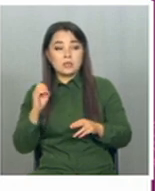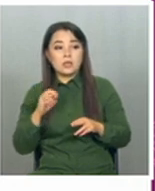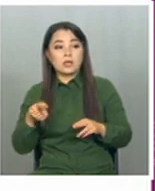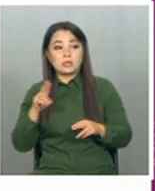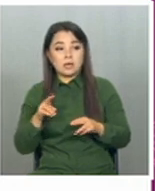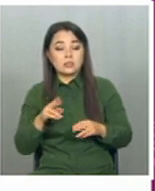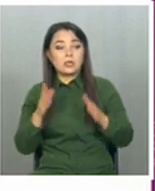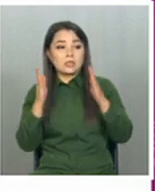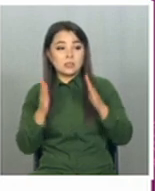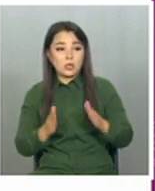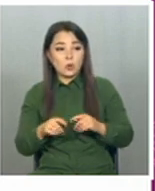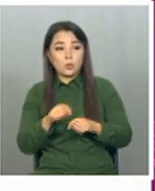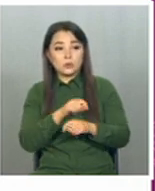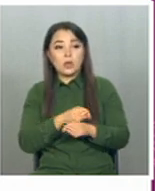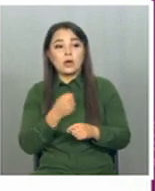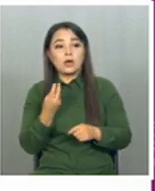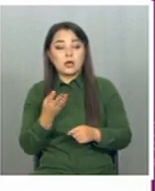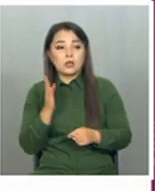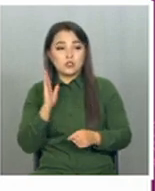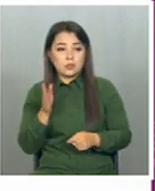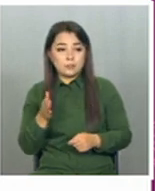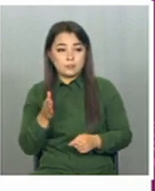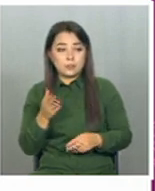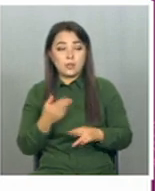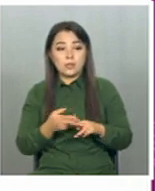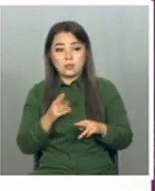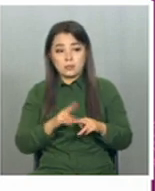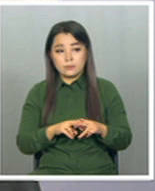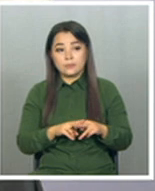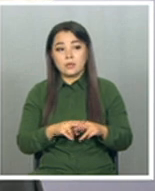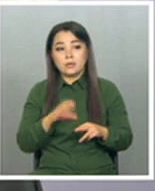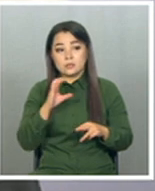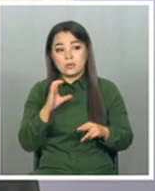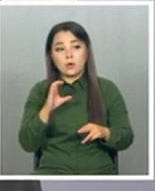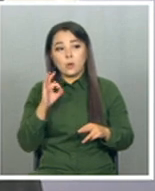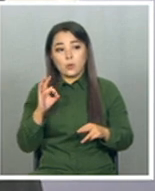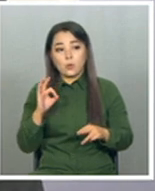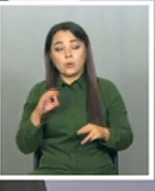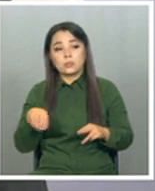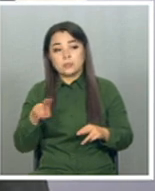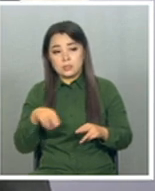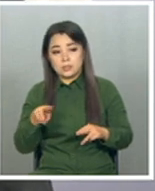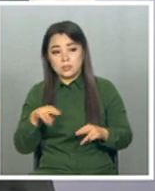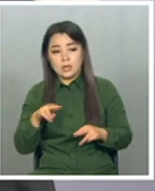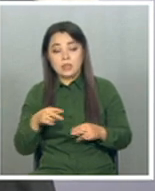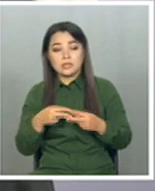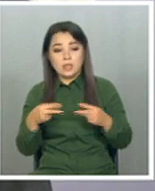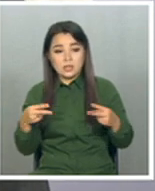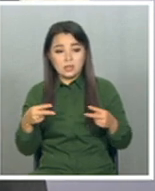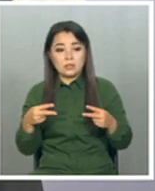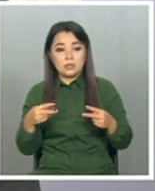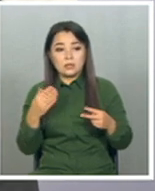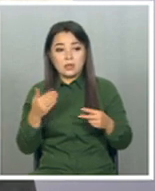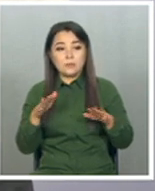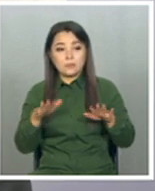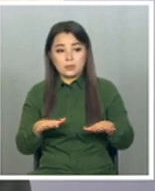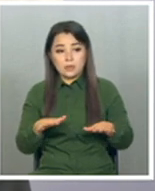кесінділерінің ұзындықтары қанша? Мінекей COD тең қабырғалы,